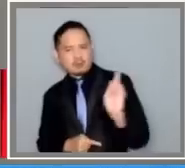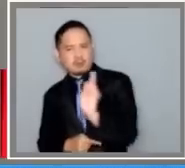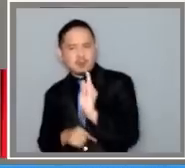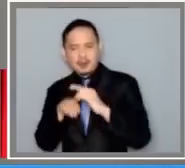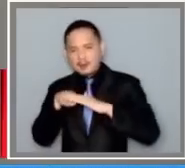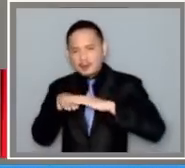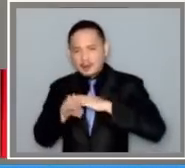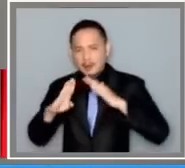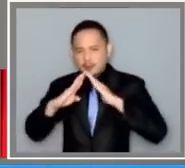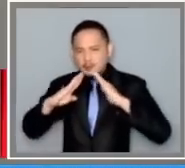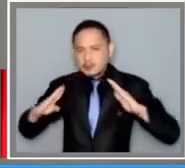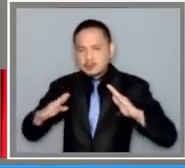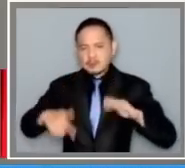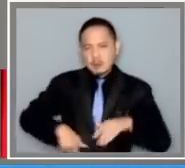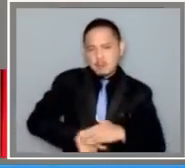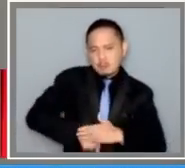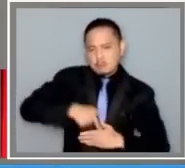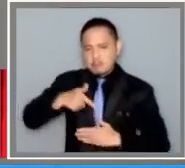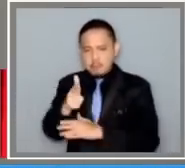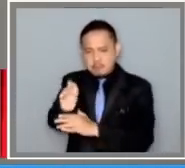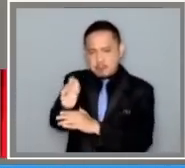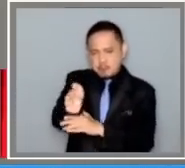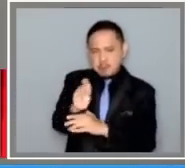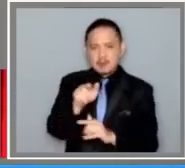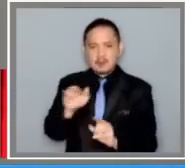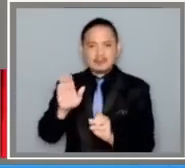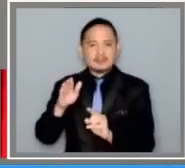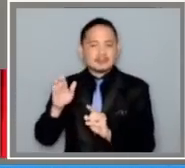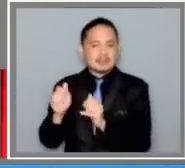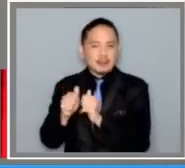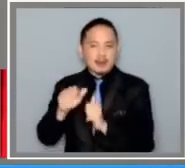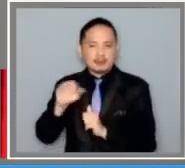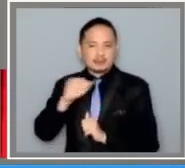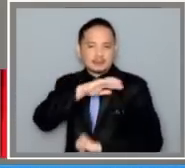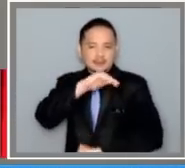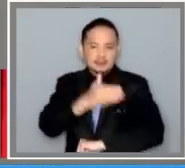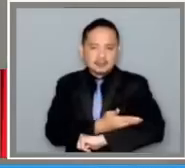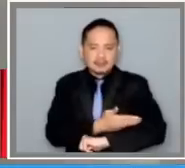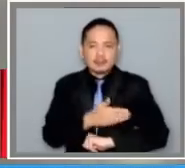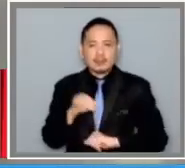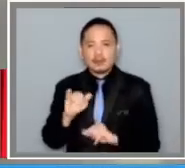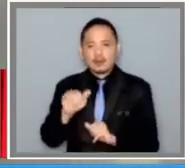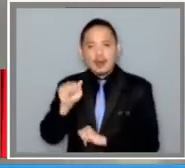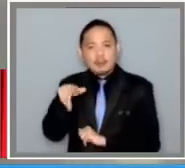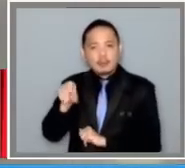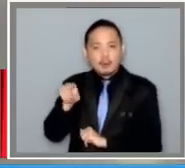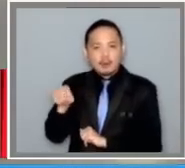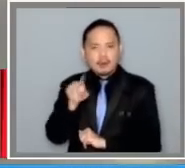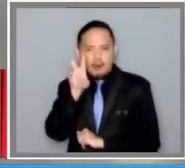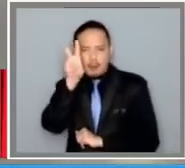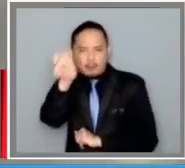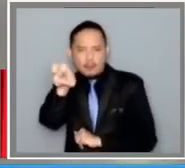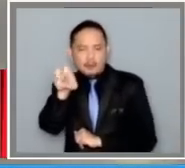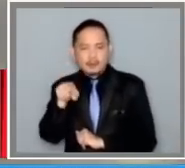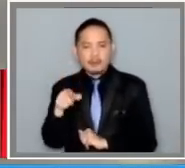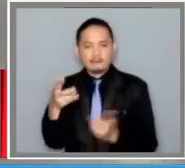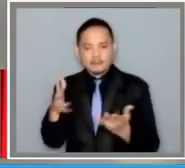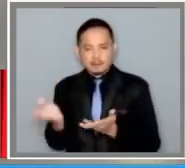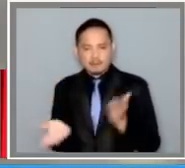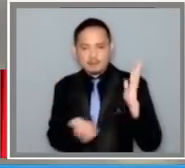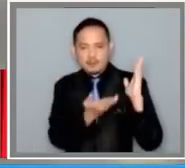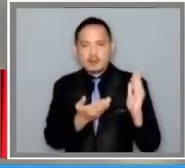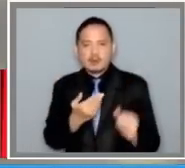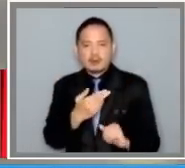at 2 kasama. Nasaksihan din daw ng 2 menor de edad niyang apo ang insidente. Dead on arrival sa ospital ang kanyang